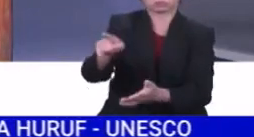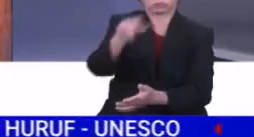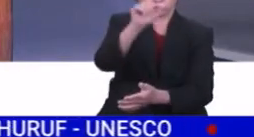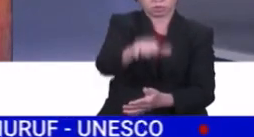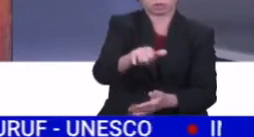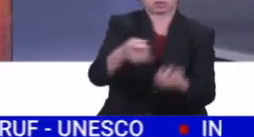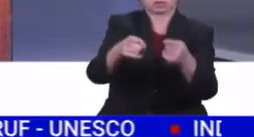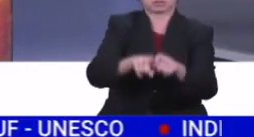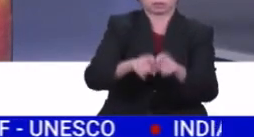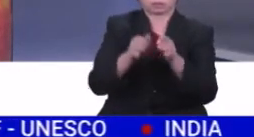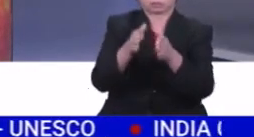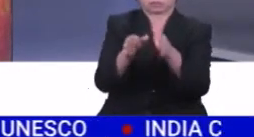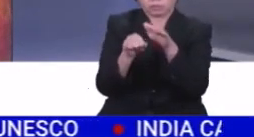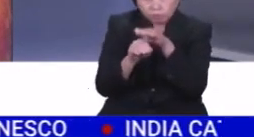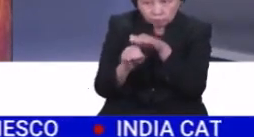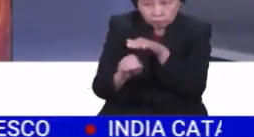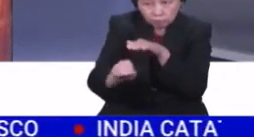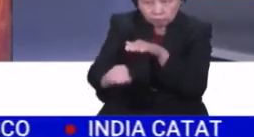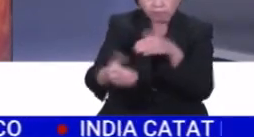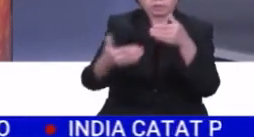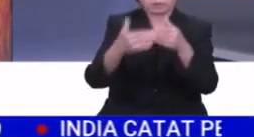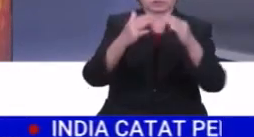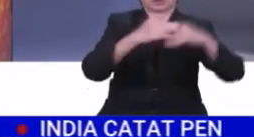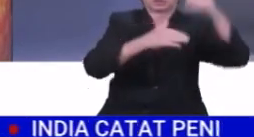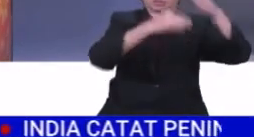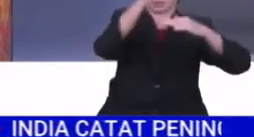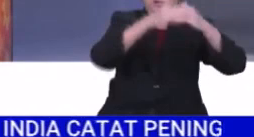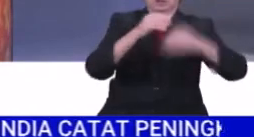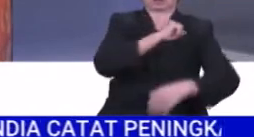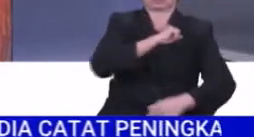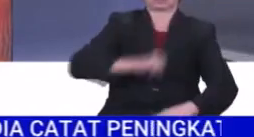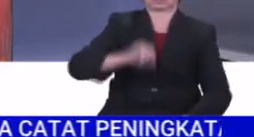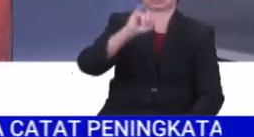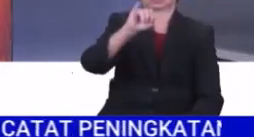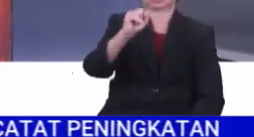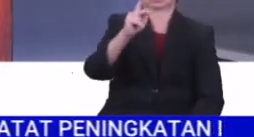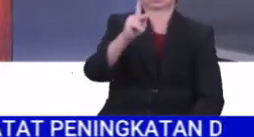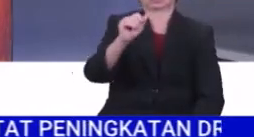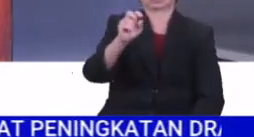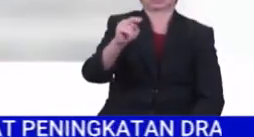berlaku di lalu antikus berhampiran bangunan Sultan Iskandar